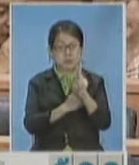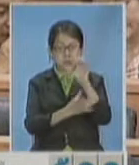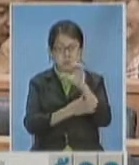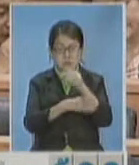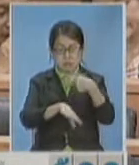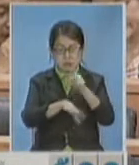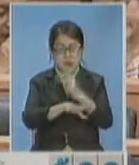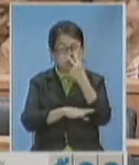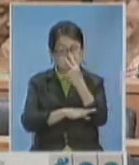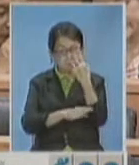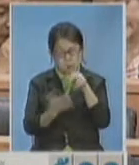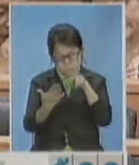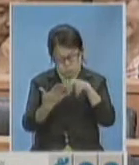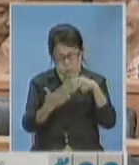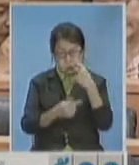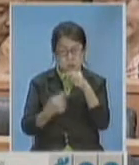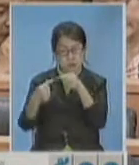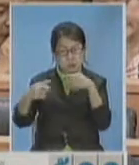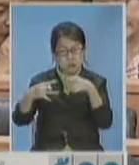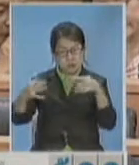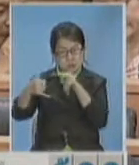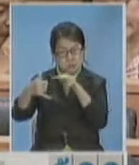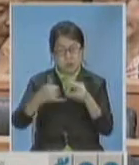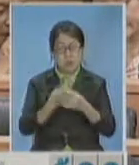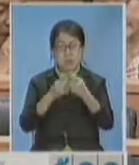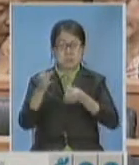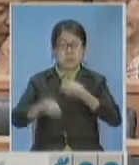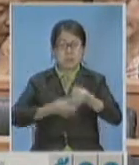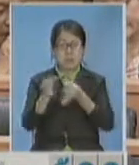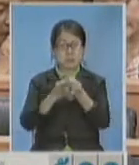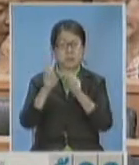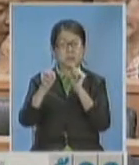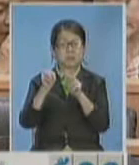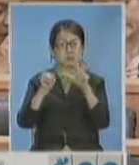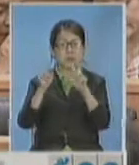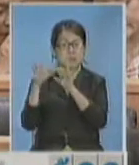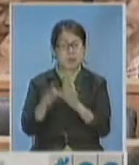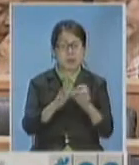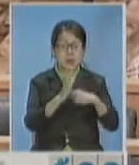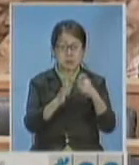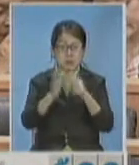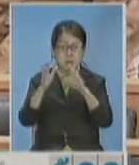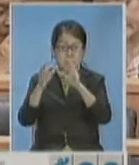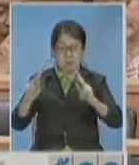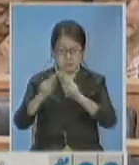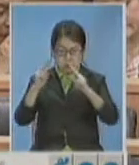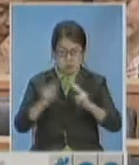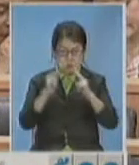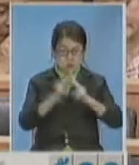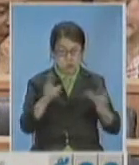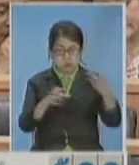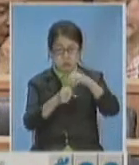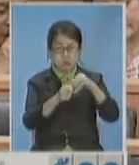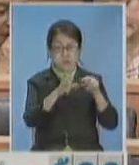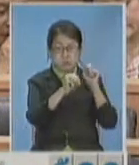ต้องดูว่าอะไรเหมาะสมไม่เหมาะสมถ้าเขาอภิปรายมาตรา3เอาเหตุผลของการปรับลดรายกระทรวงมาทั้งหมดคุณหมด